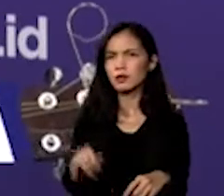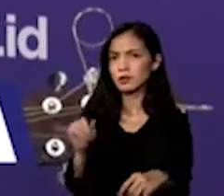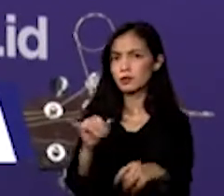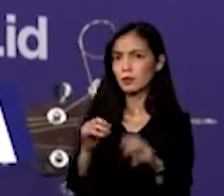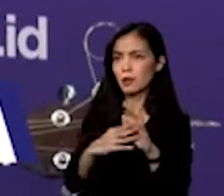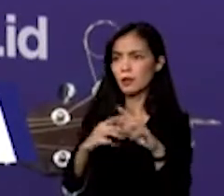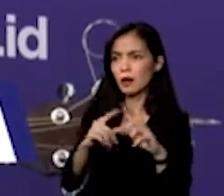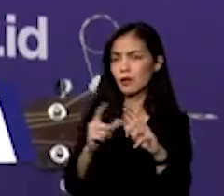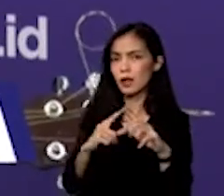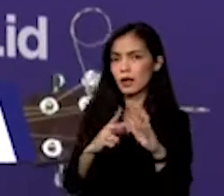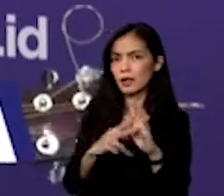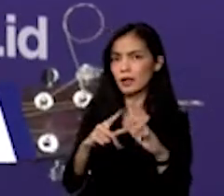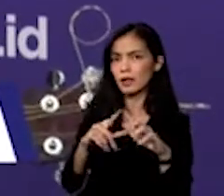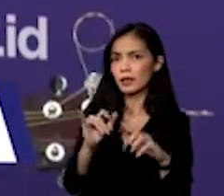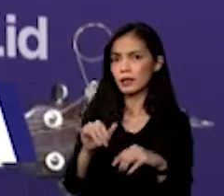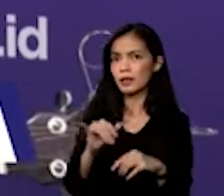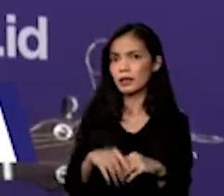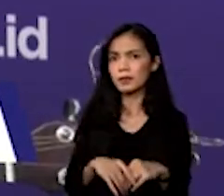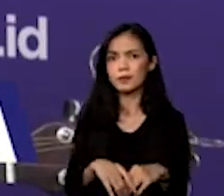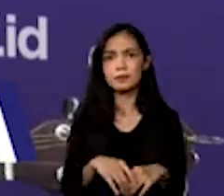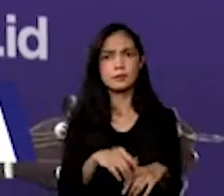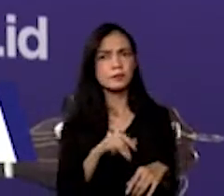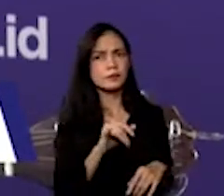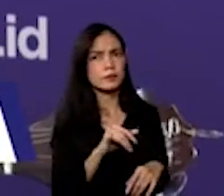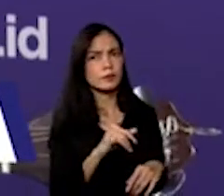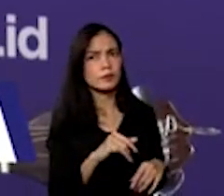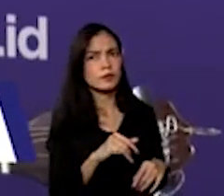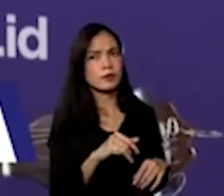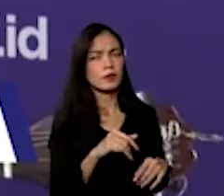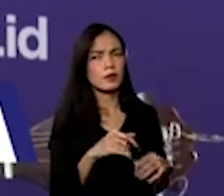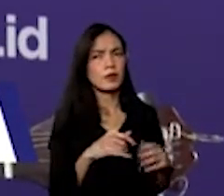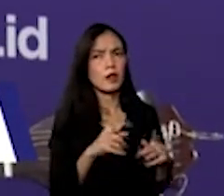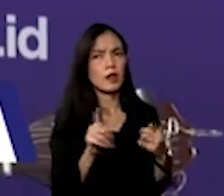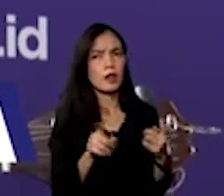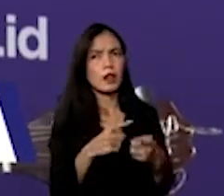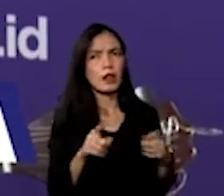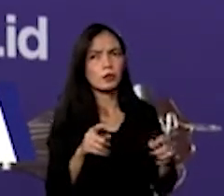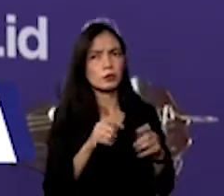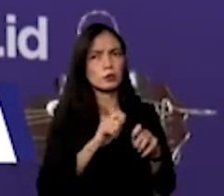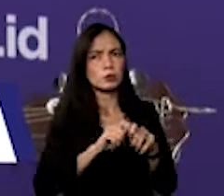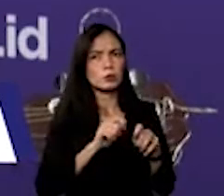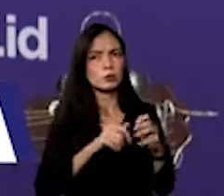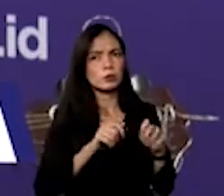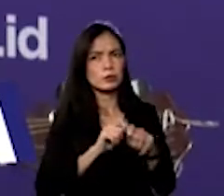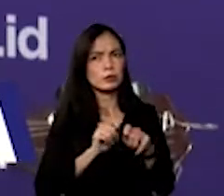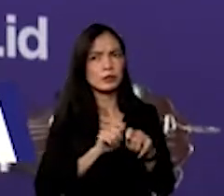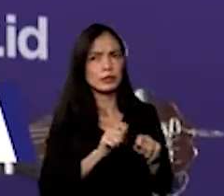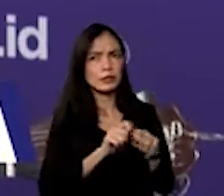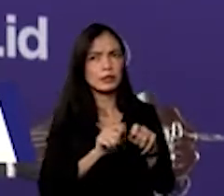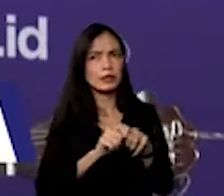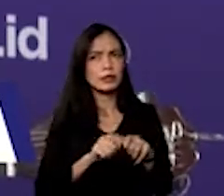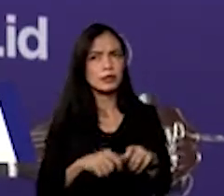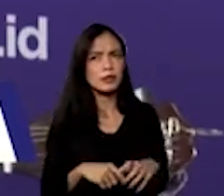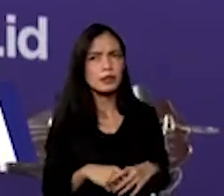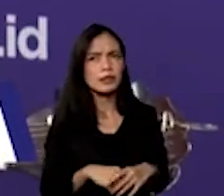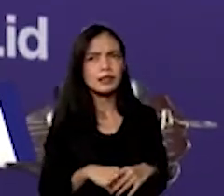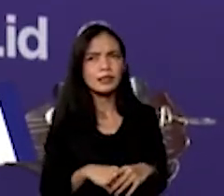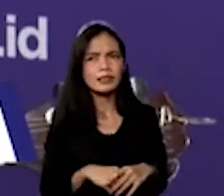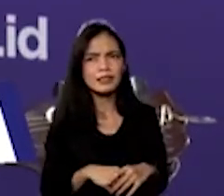bareng terus oke terus terus juga berkarya juga bikin lagu he juga bisa Dibawain sama